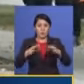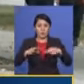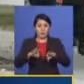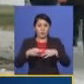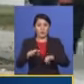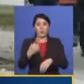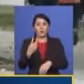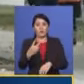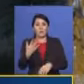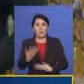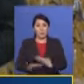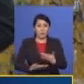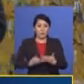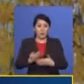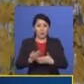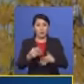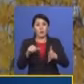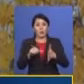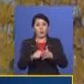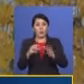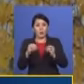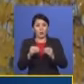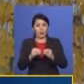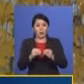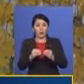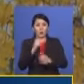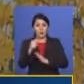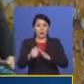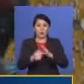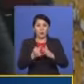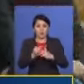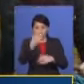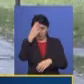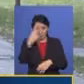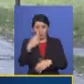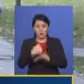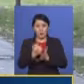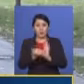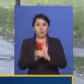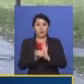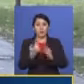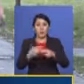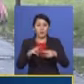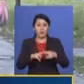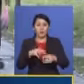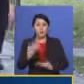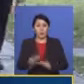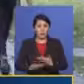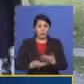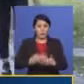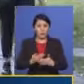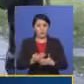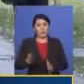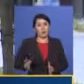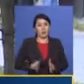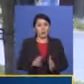Оның 25-і жаяу жүргіншілердің қатысуымен болса, 10 оқиғада қала тұрғындары кінәлі деп танылды. Айта кеткен жөн, жаяу жүргіншіге жол